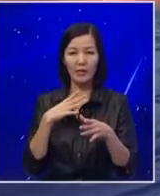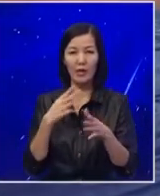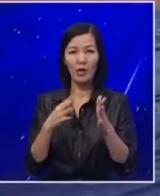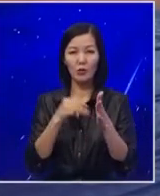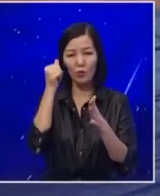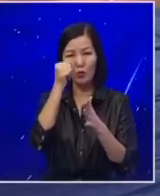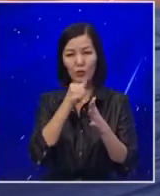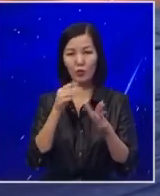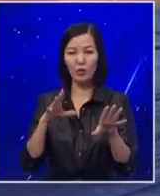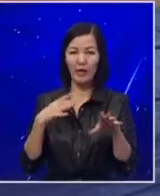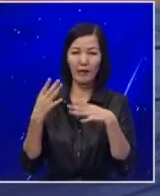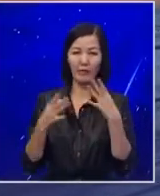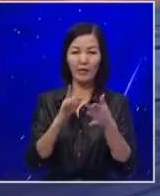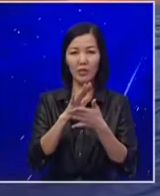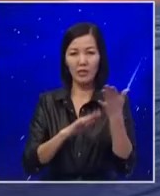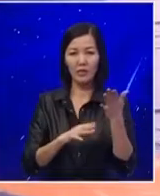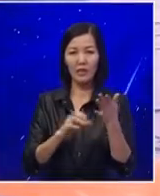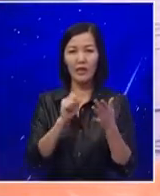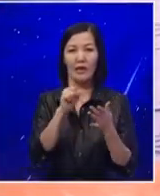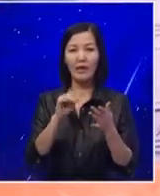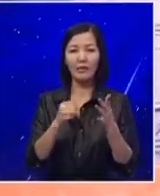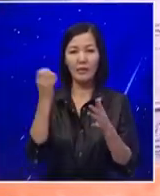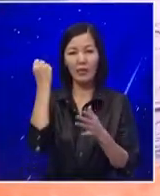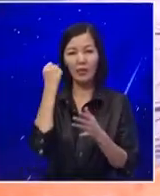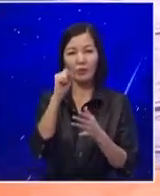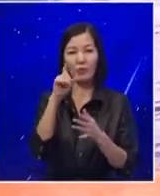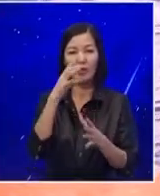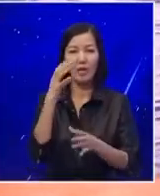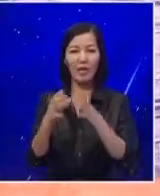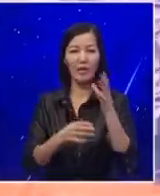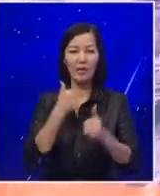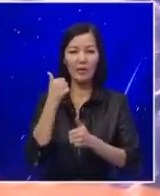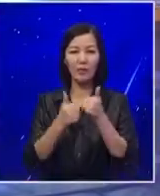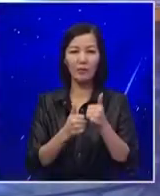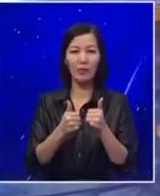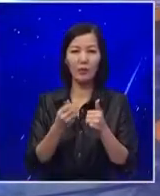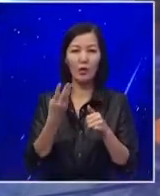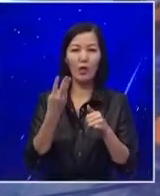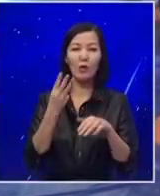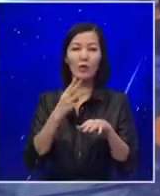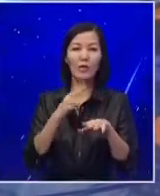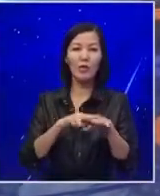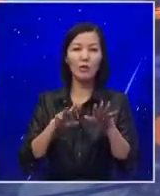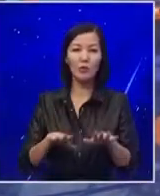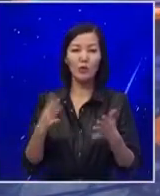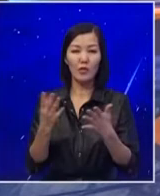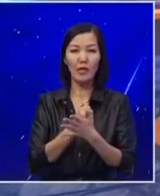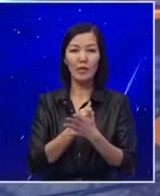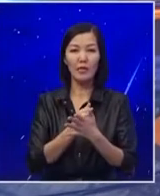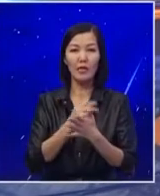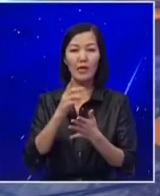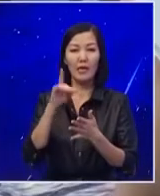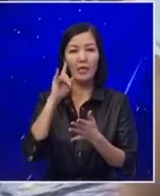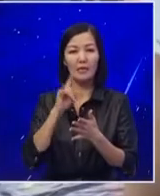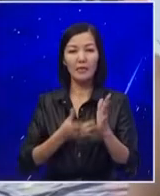жыл болды. Жасөспірімдер арасында 2 рет Азия чемпионы атанып, халықаралық турнирде күміш жүлдеге ие болды. Ол биыл да ел біріншілігінде өздік шығуды көздеп